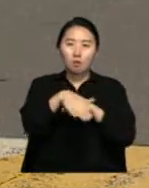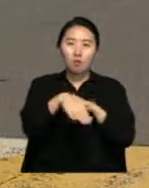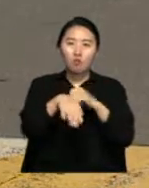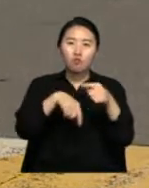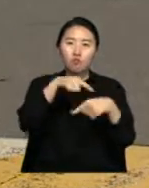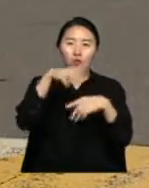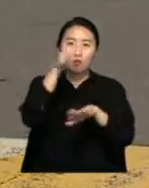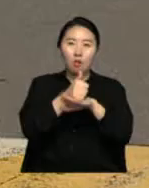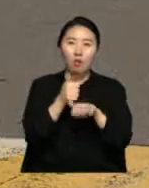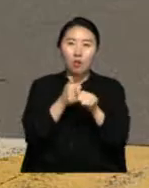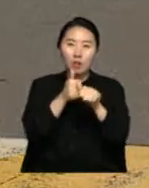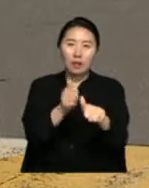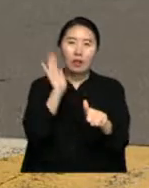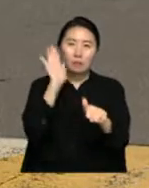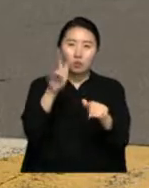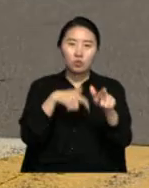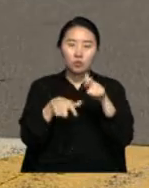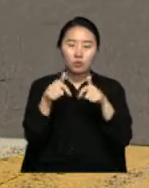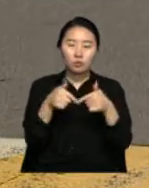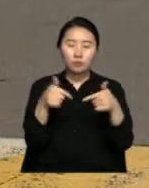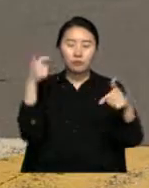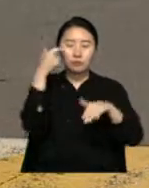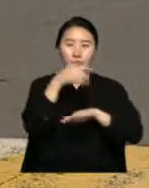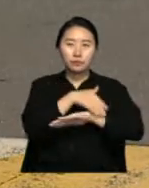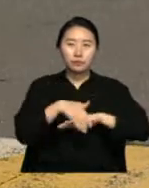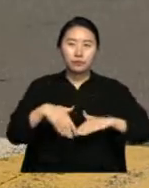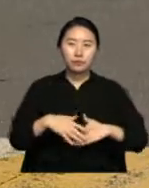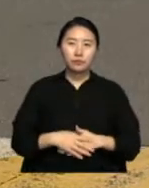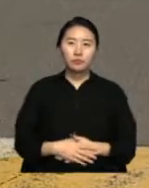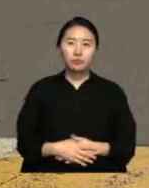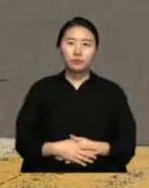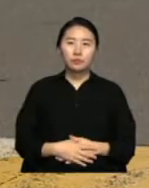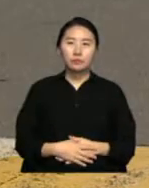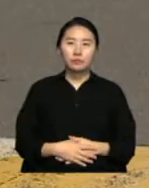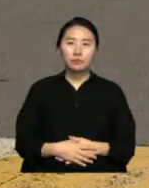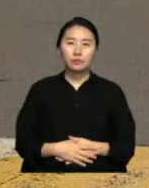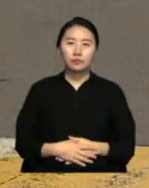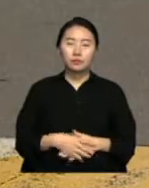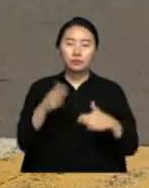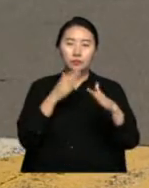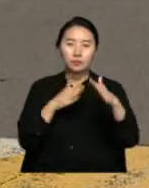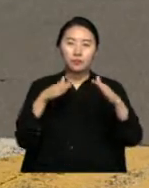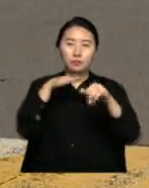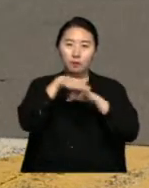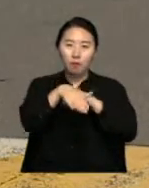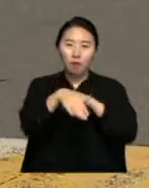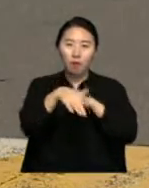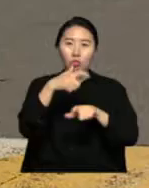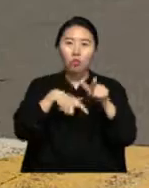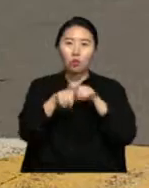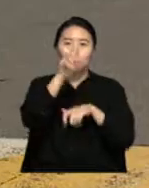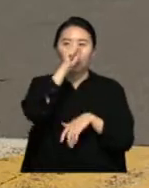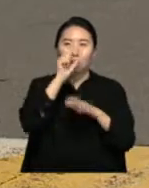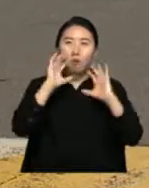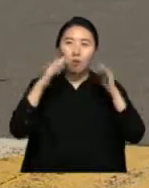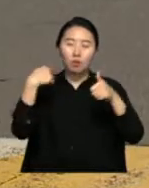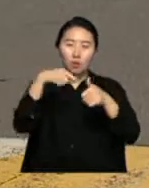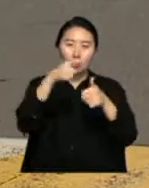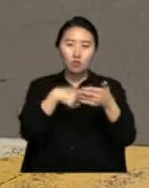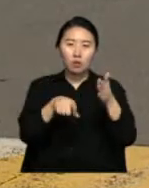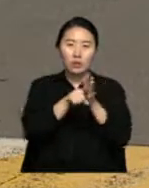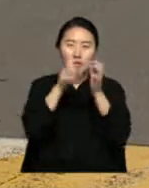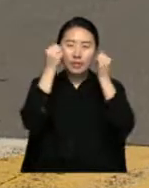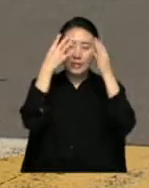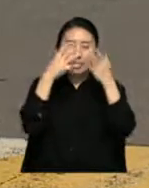운영 결과에 따라 앞으로 공영형 유치원을 늘려가겠다고 밝혔습니다. 공영형 유치원이 더 나은 유아교육을 위한